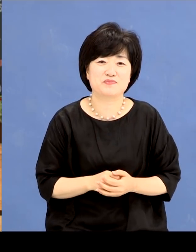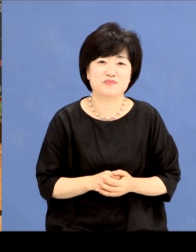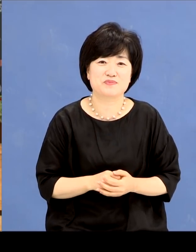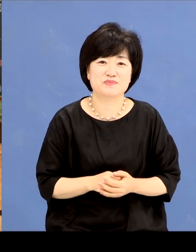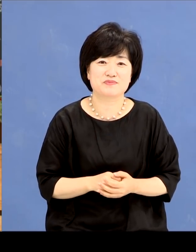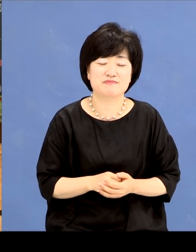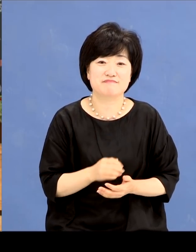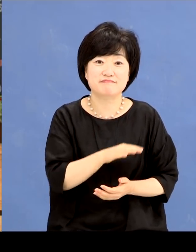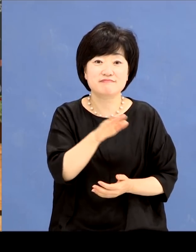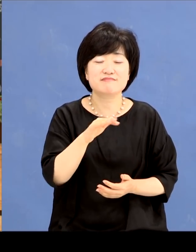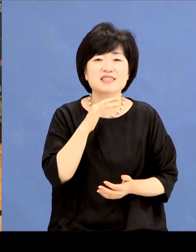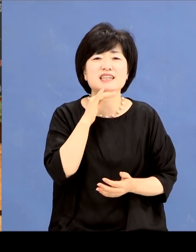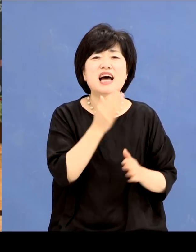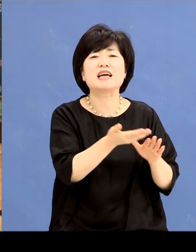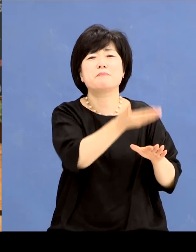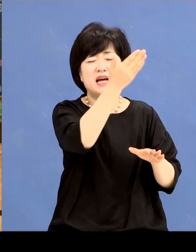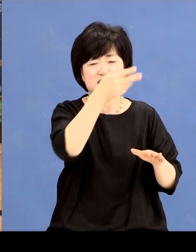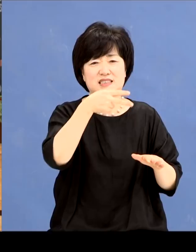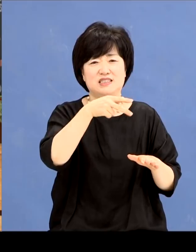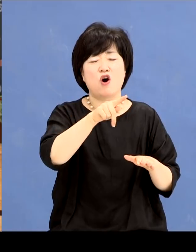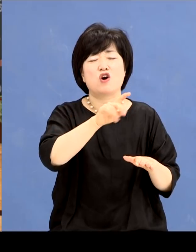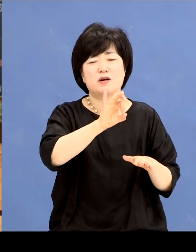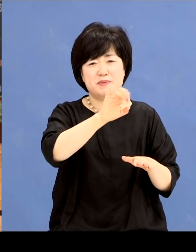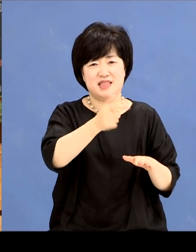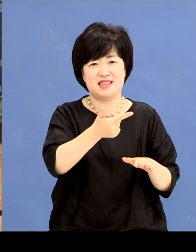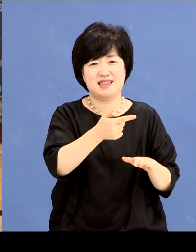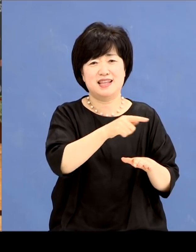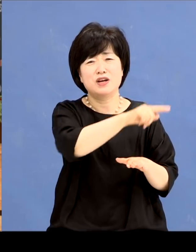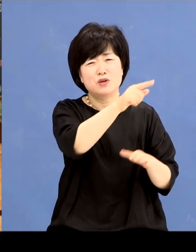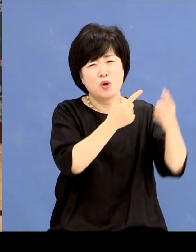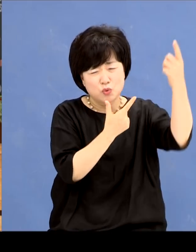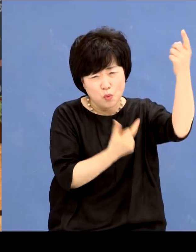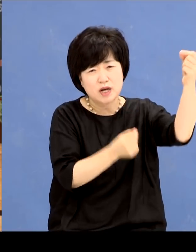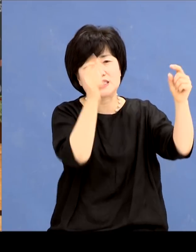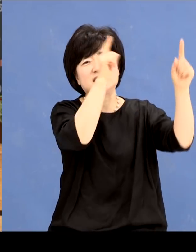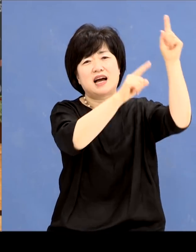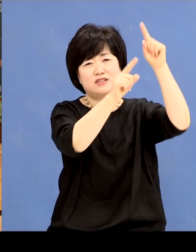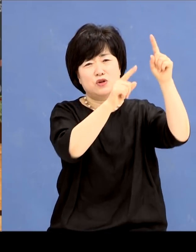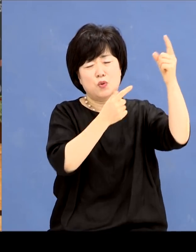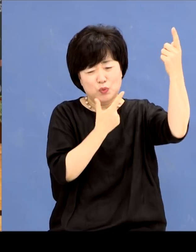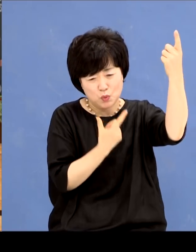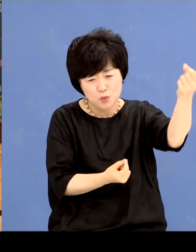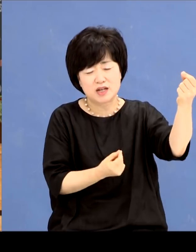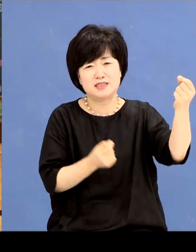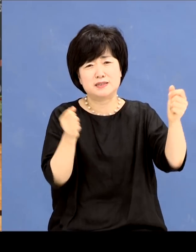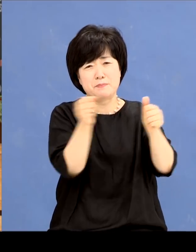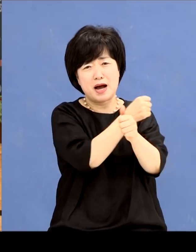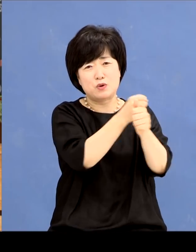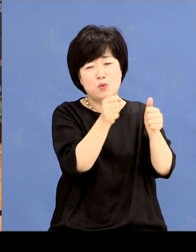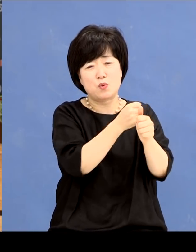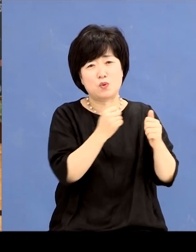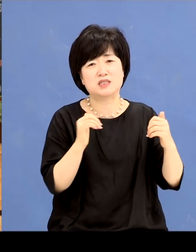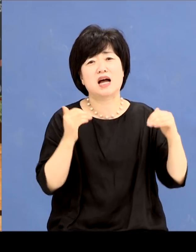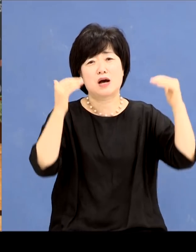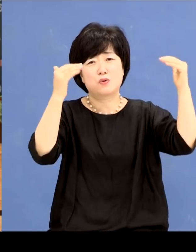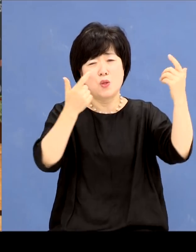년 더 많은 성민 씨였잖아요. 그분들도 네. 사실 똑같은 상처를 그렇죠. 받았을 것이고 네. 똑같이 맞고 자랐을 것이고 성민 씨와 똑같은 환경을 몇